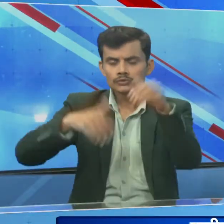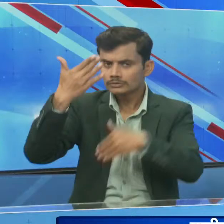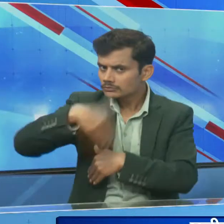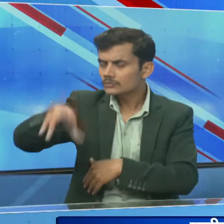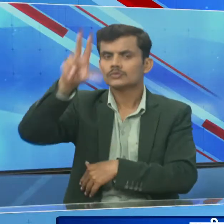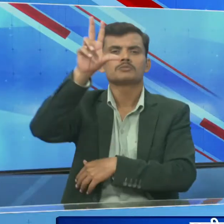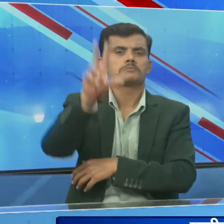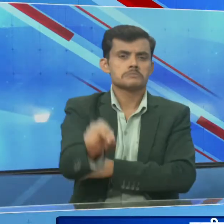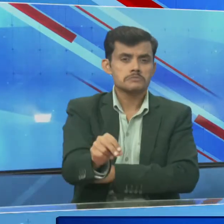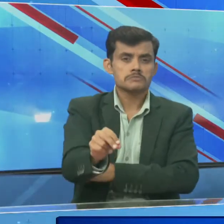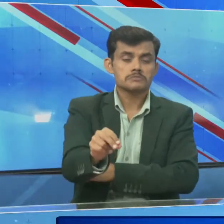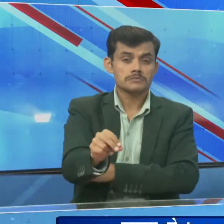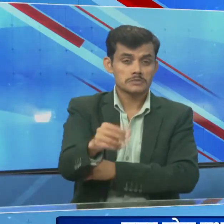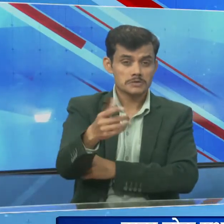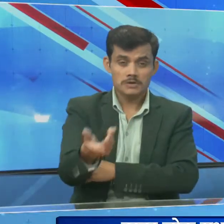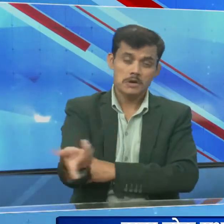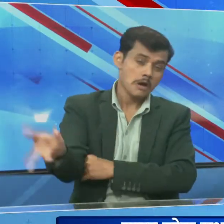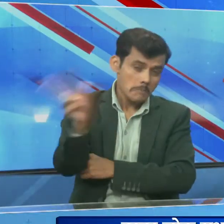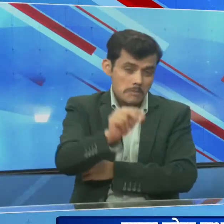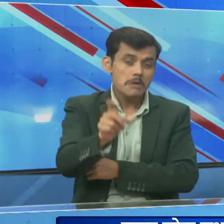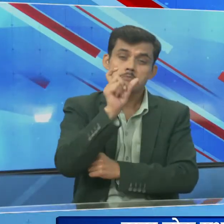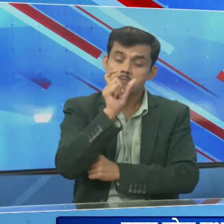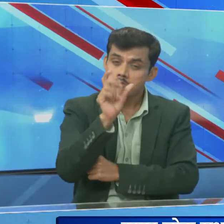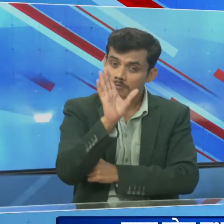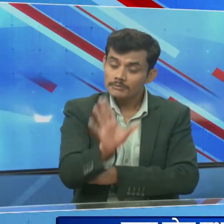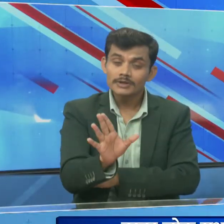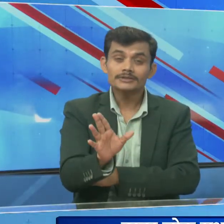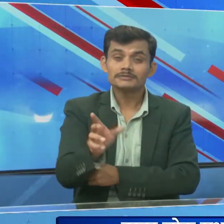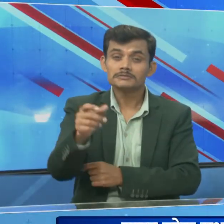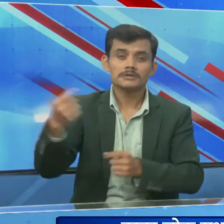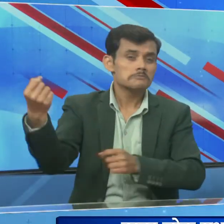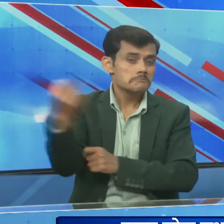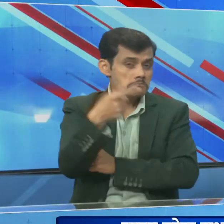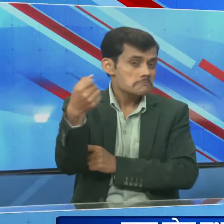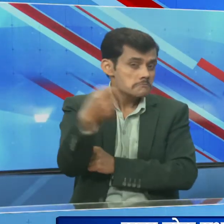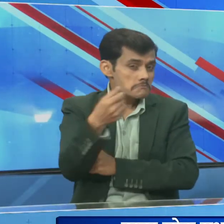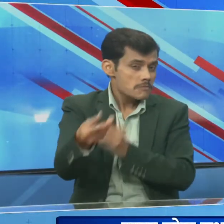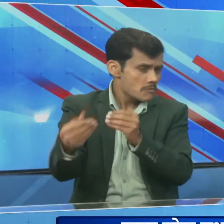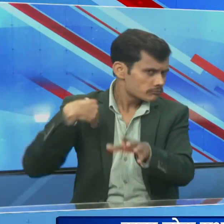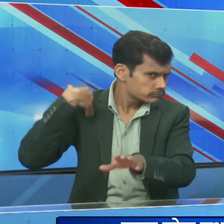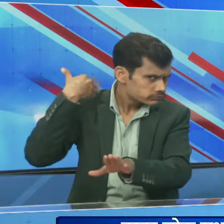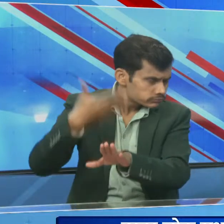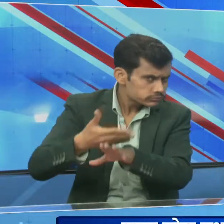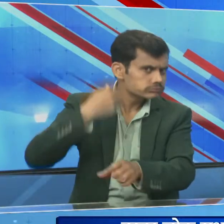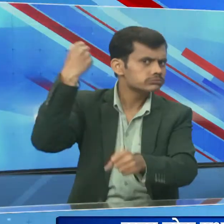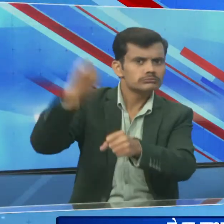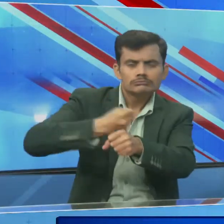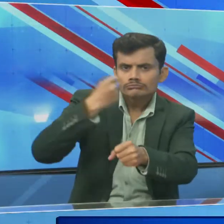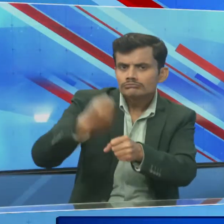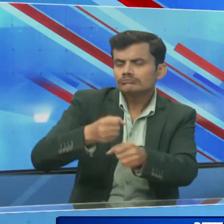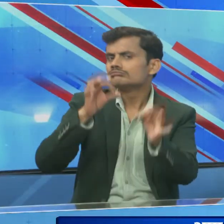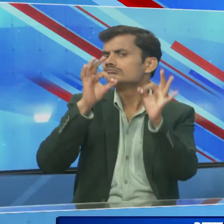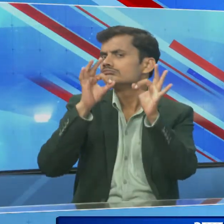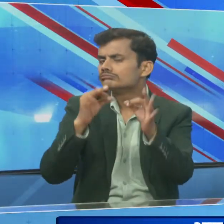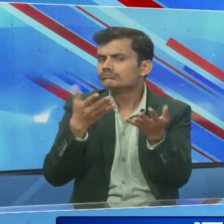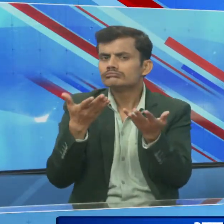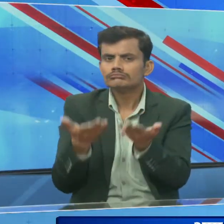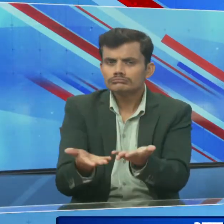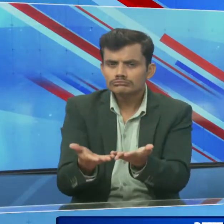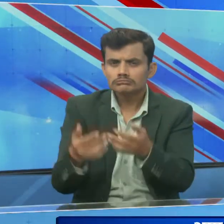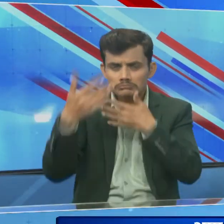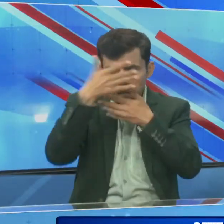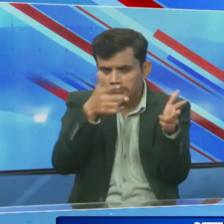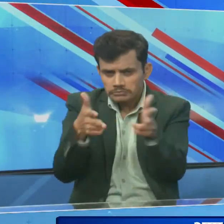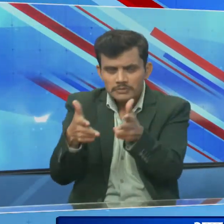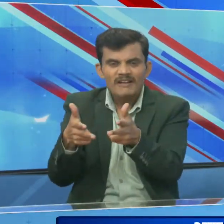करें और बार इस पर जोर दे रहे हैं। लेकिन कई महीनों से नक्सलियों के खिलाफ चल रहे जबरदस्त ऑपरेशन के चलते नक्सलवाद